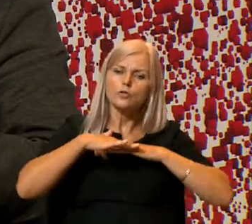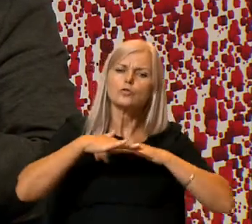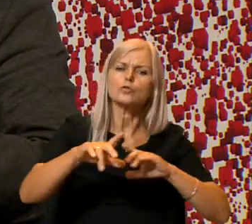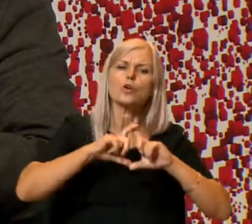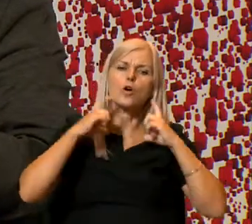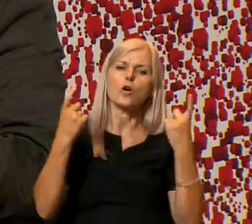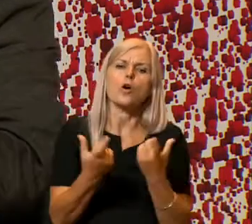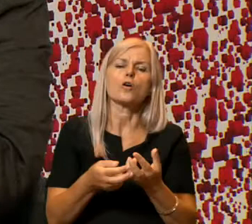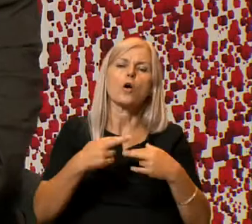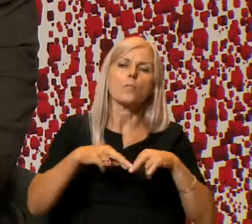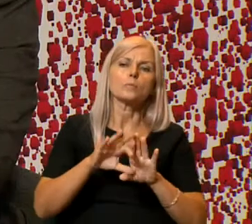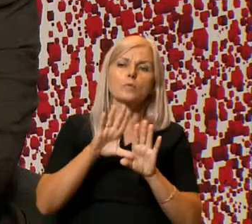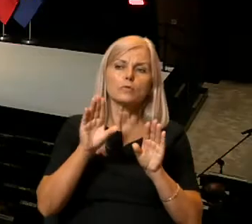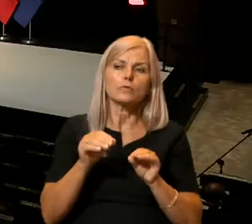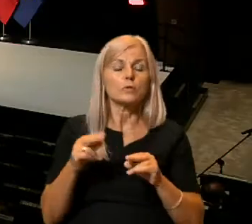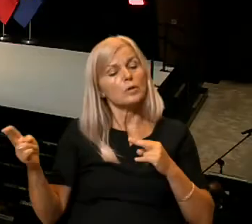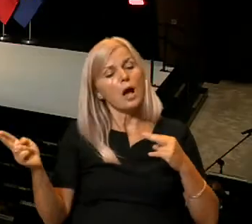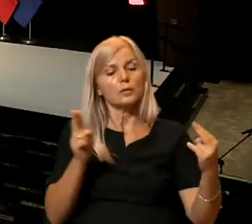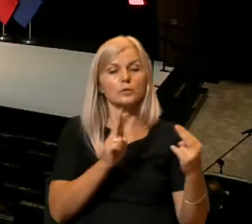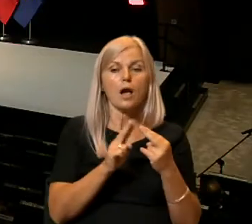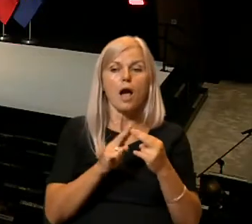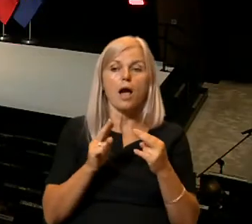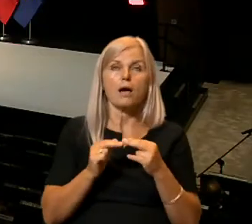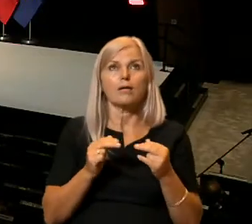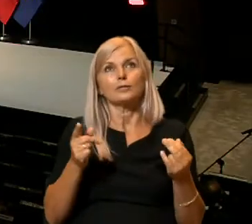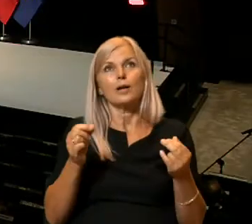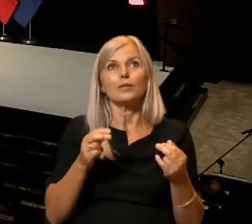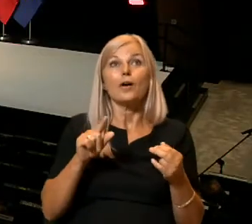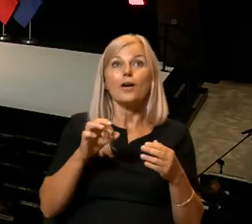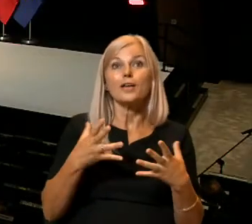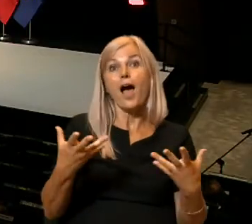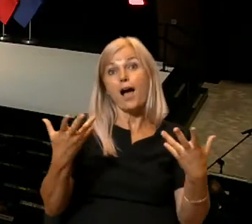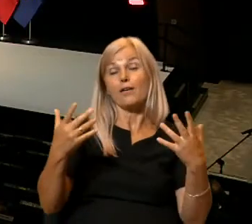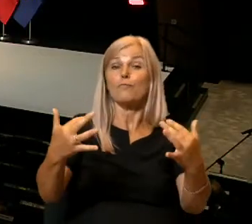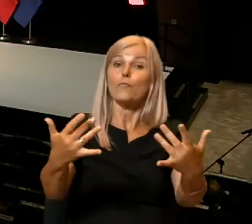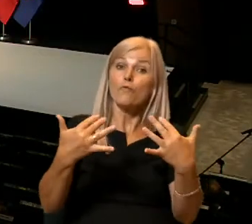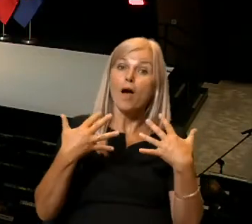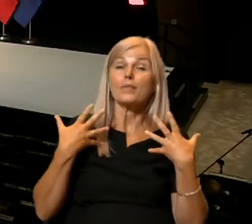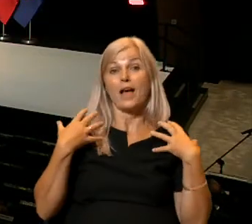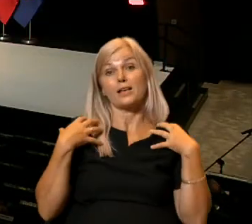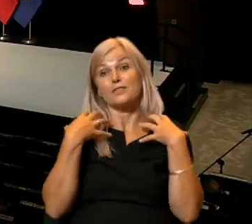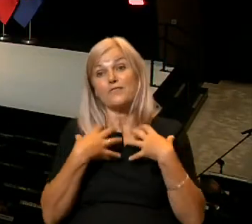robimy, jak traktujemy zwierzęta i uczniów i studentów.